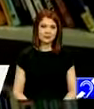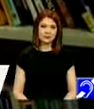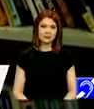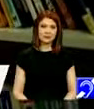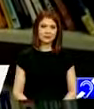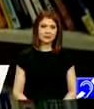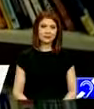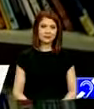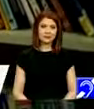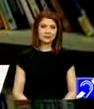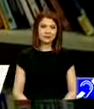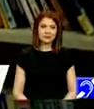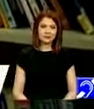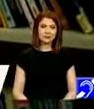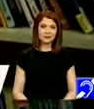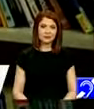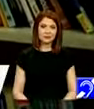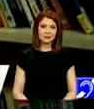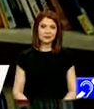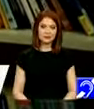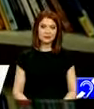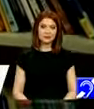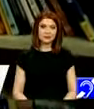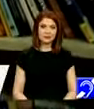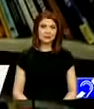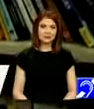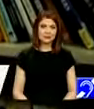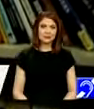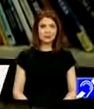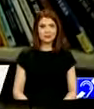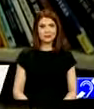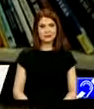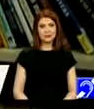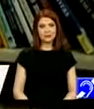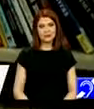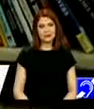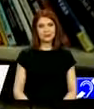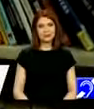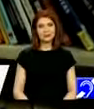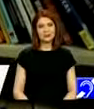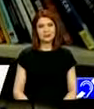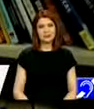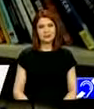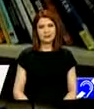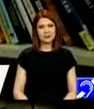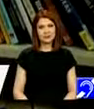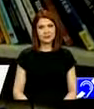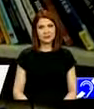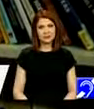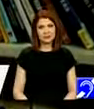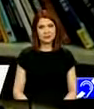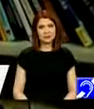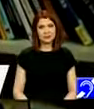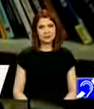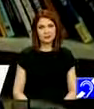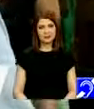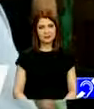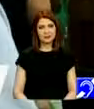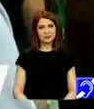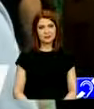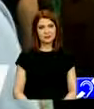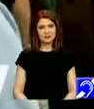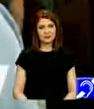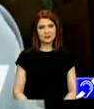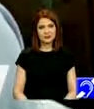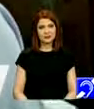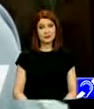country, and I want to speak Romanian, to learn Romanian, to live with Romanian